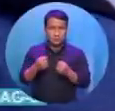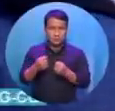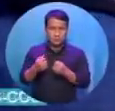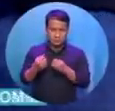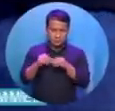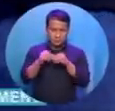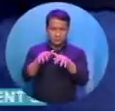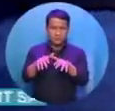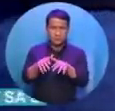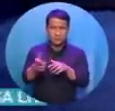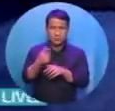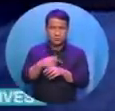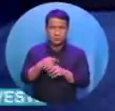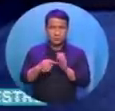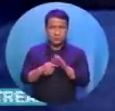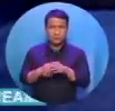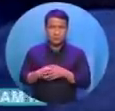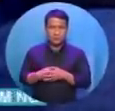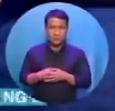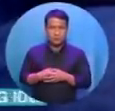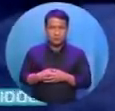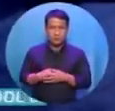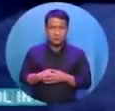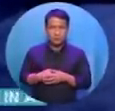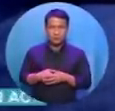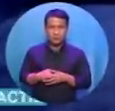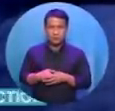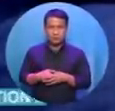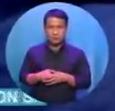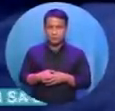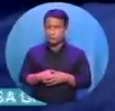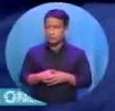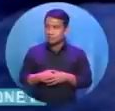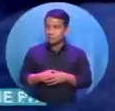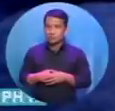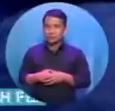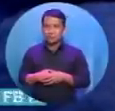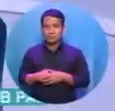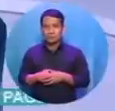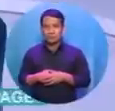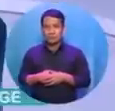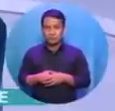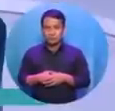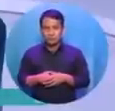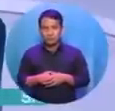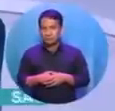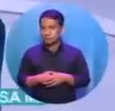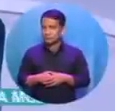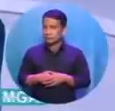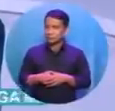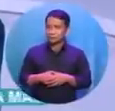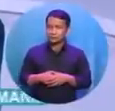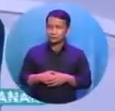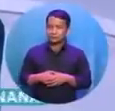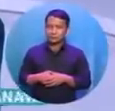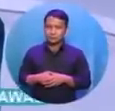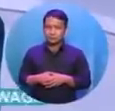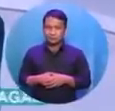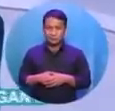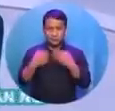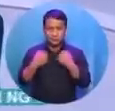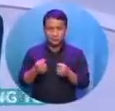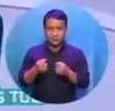pandemya. Naku, talagang panlaban po ito sa mga sakit. Okay? Ito ang immune booster. Okay?